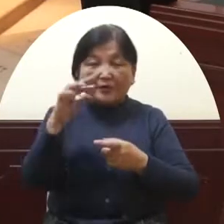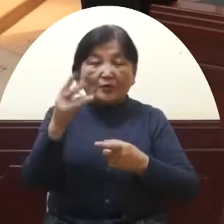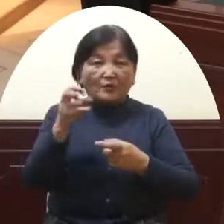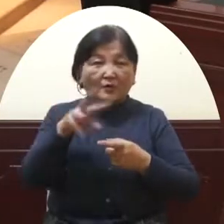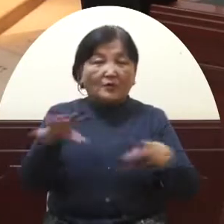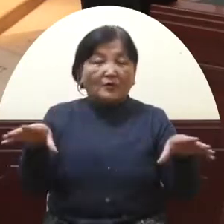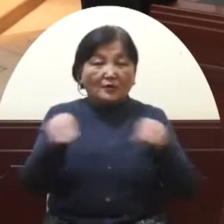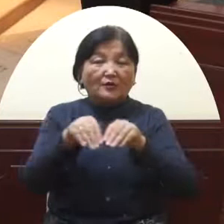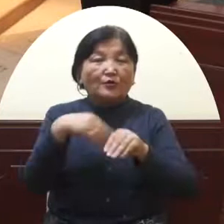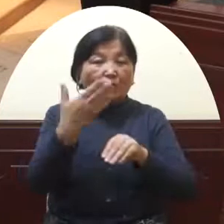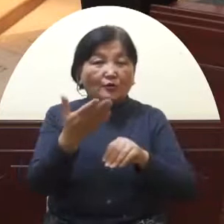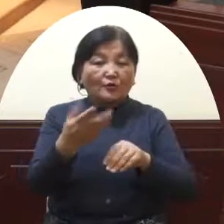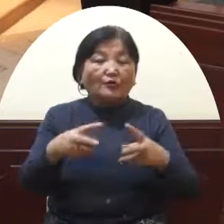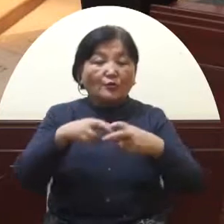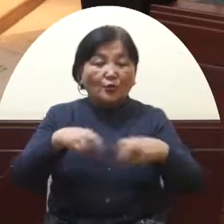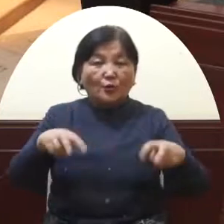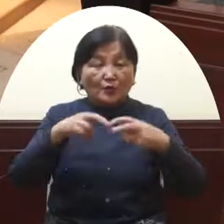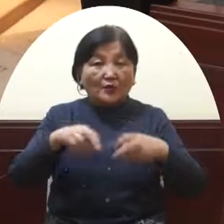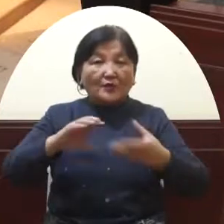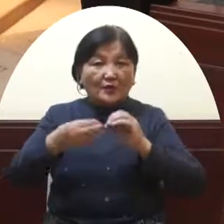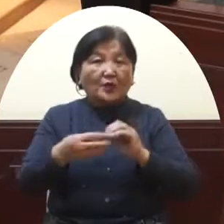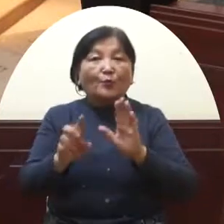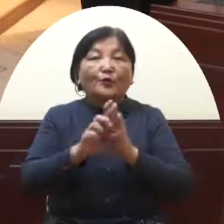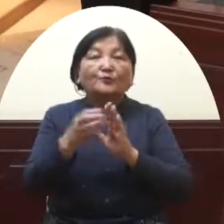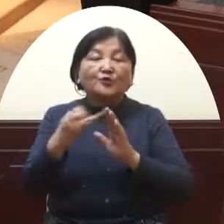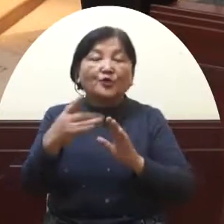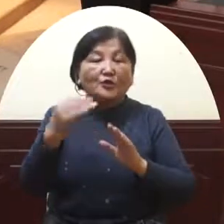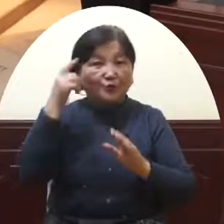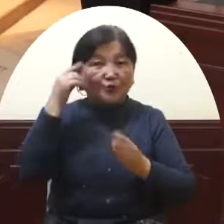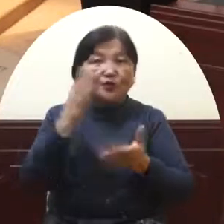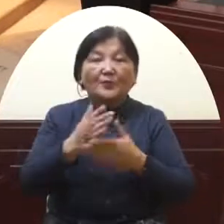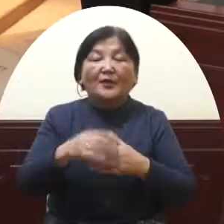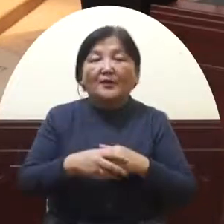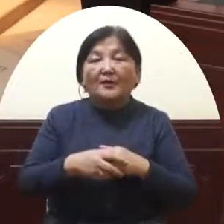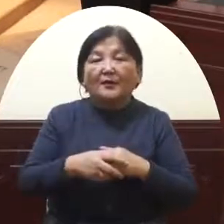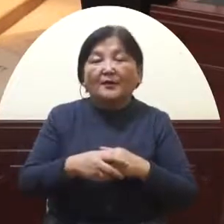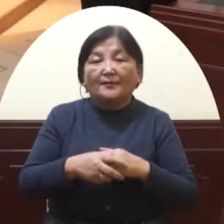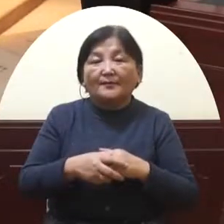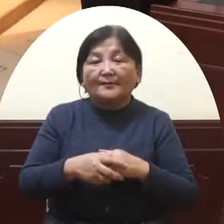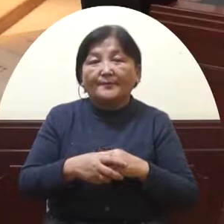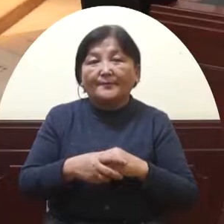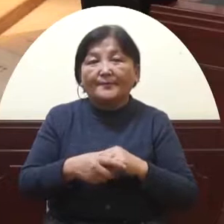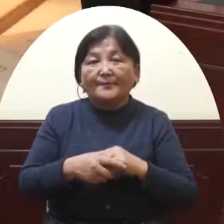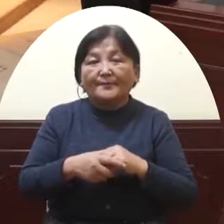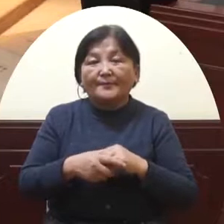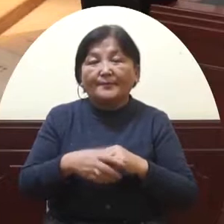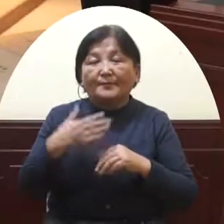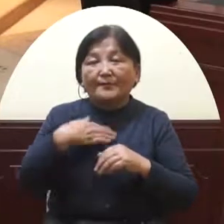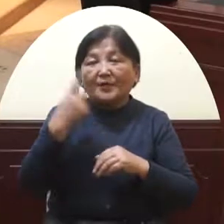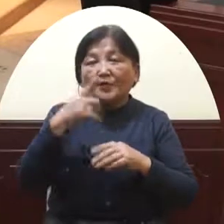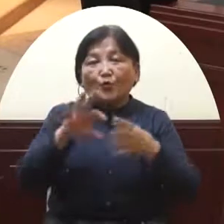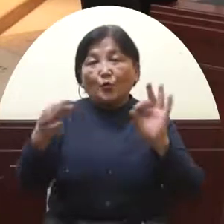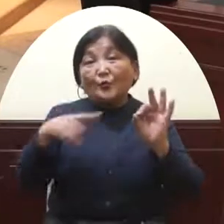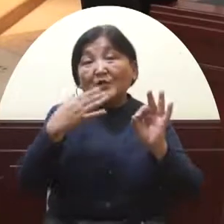гэдэг юм уу тийм маягаар бас судалгаа хийж байгаа юм ажил бол хийх боломжтой байгаа гэдэг тийг хүсэж байна. За өнөөдөр юм аа нэг хөвлөлт.